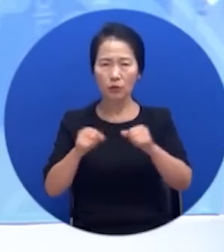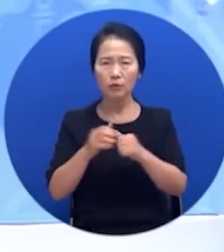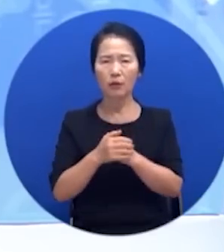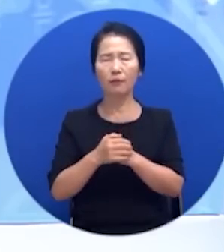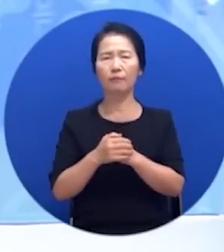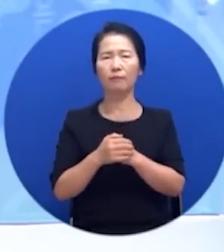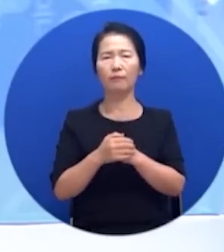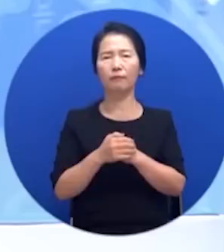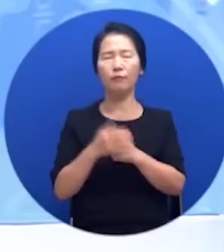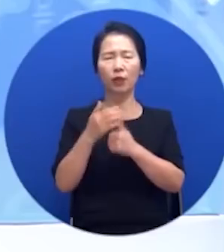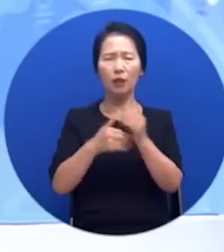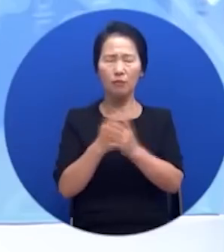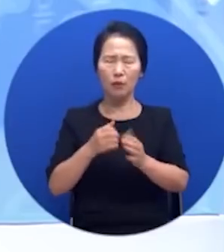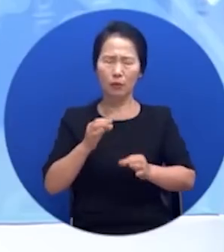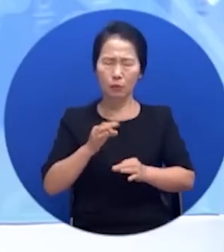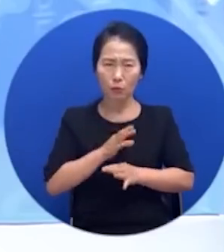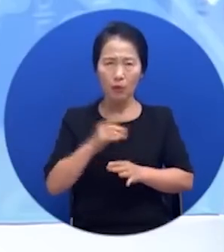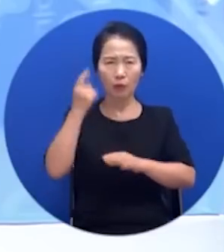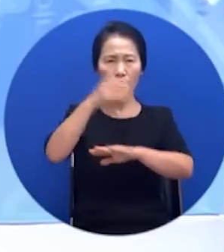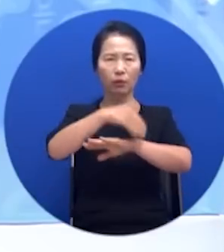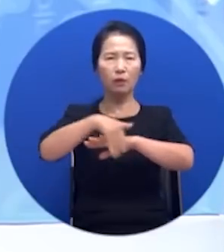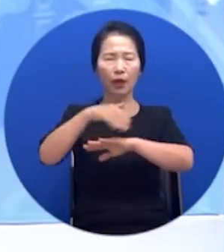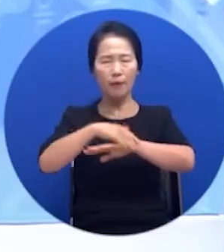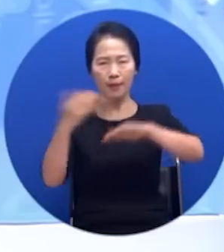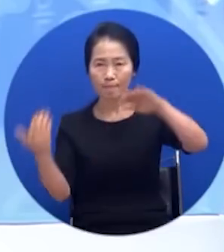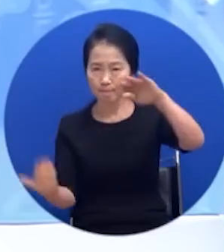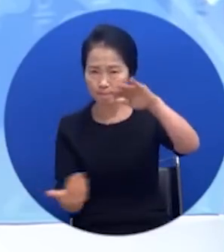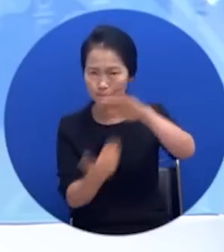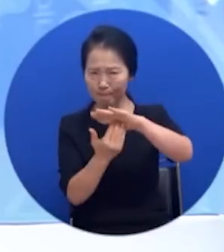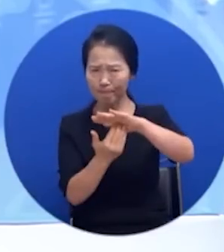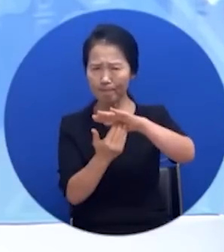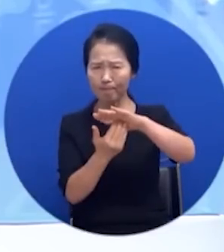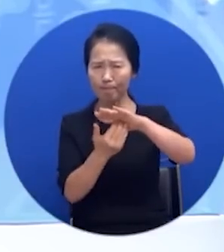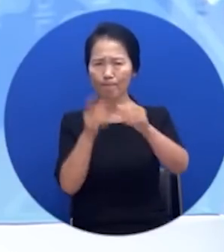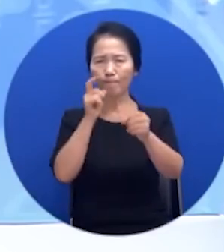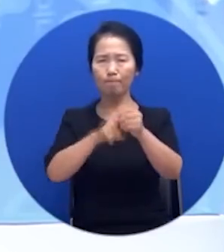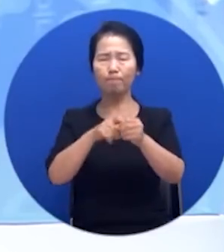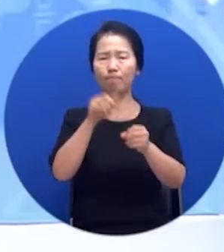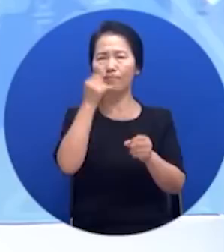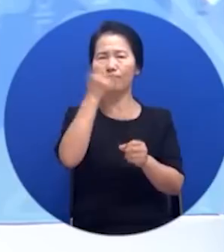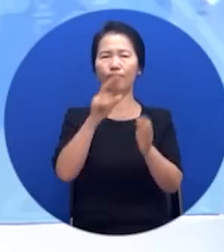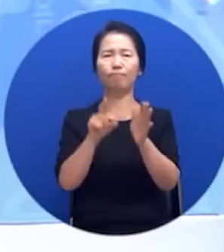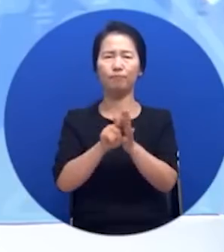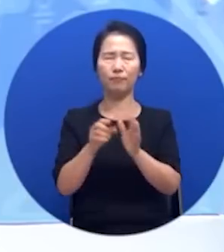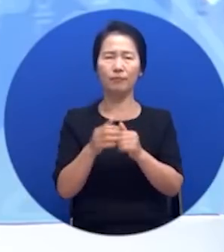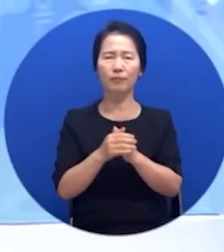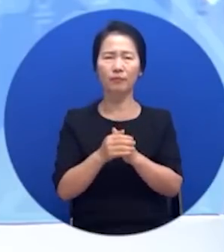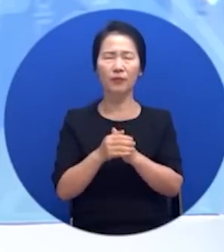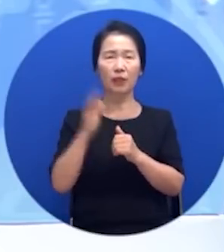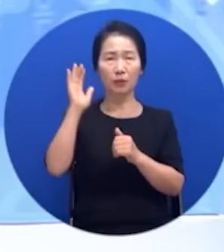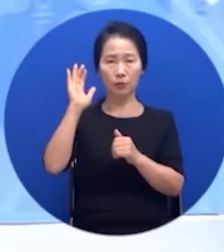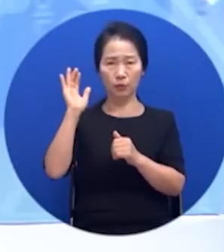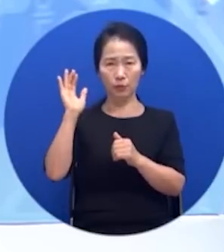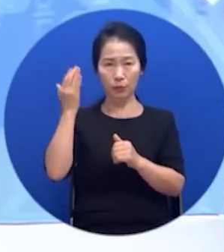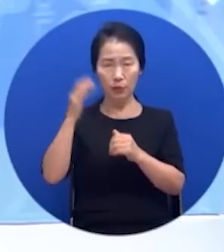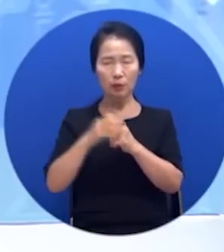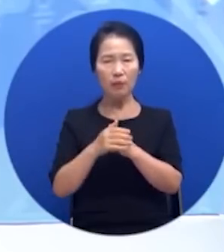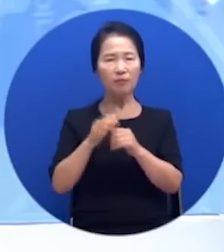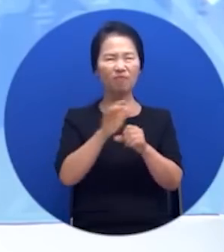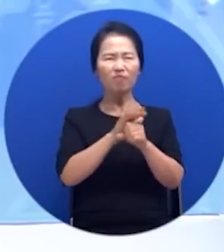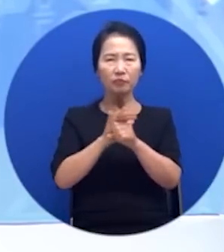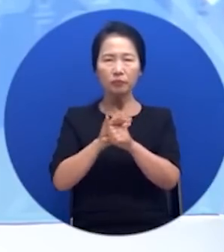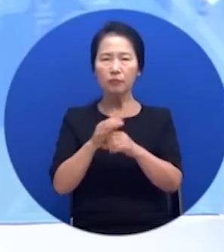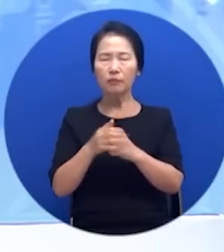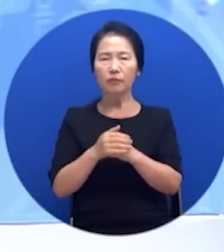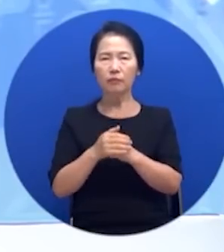하나님의 놀라운 계획을 성취하기 위함인 줄 믿습니다. 작금의 코로나19 팬데믹 상황으로